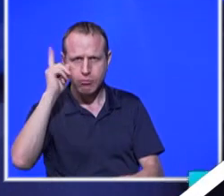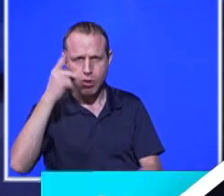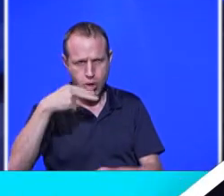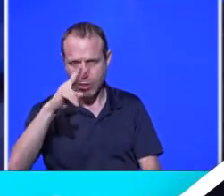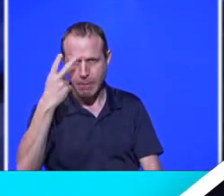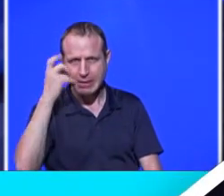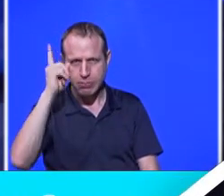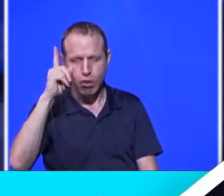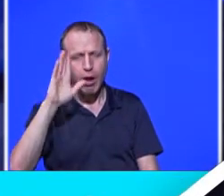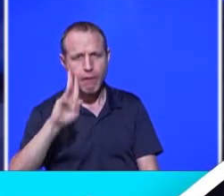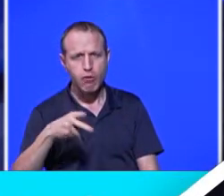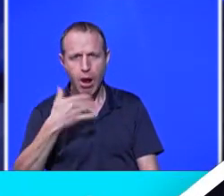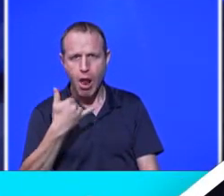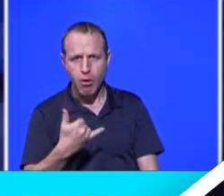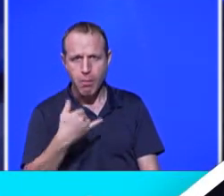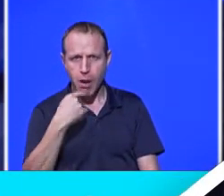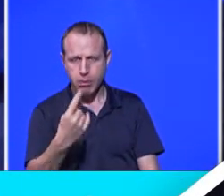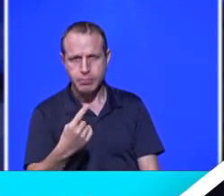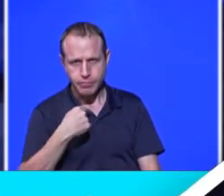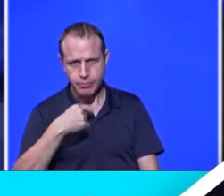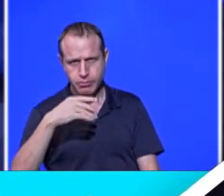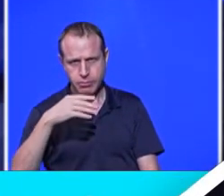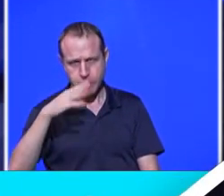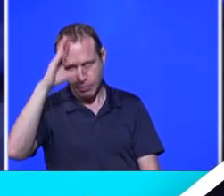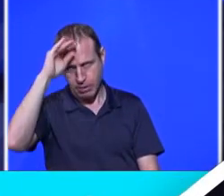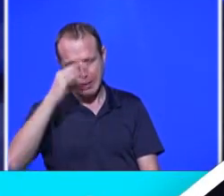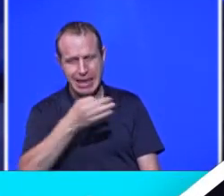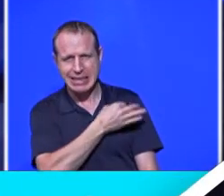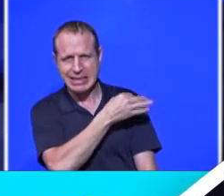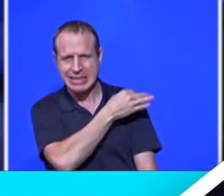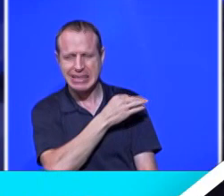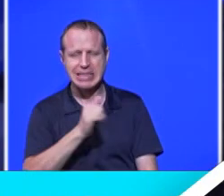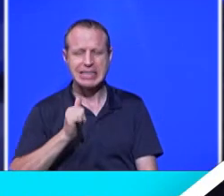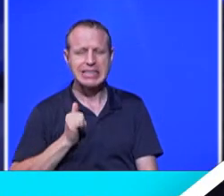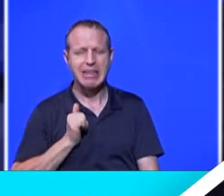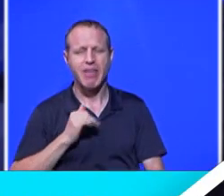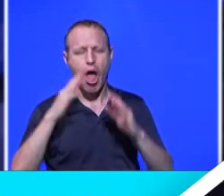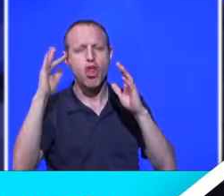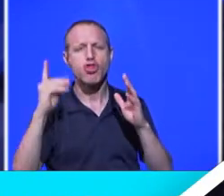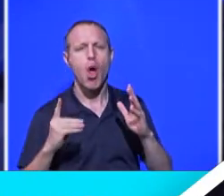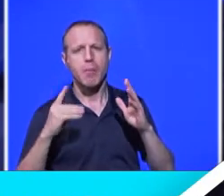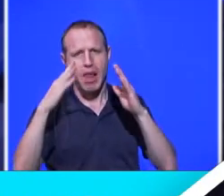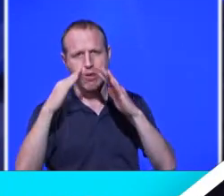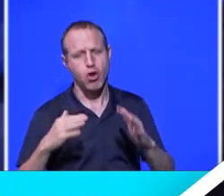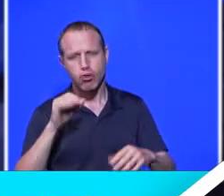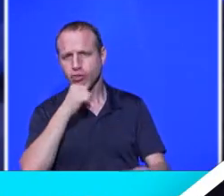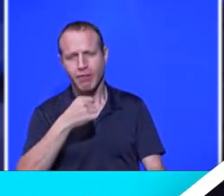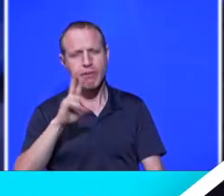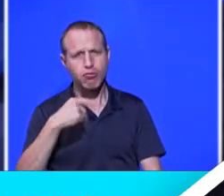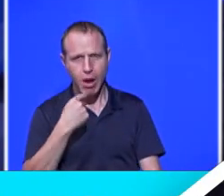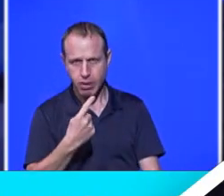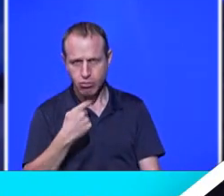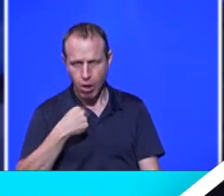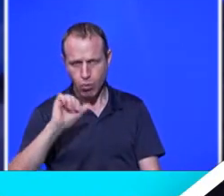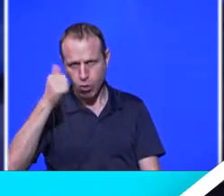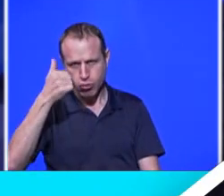יותר מ-20 שנה. אפשר להגיד היום, אני בן לקצין צדל לשעבר, ואנחנו אפשר להגיד, אנחנו היינו הראשונים של